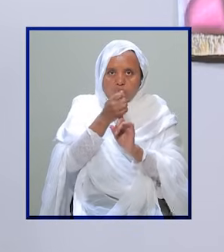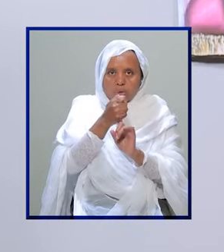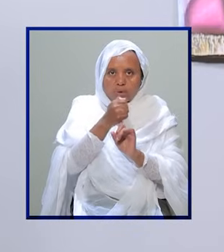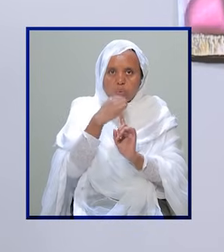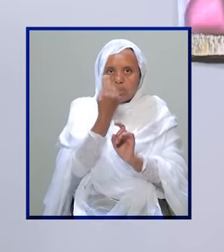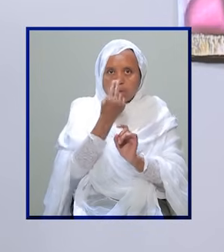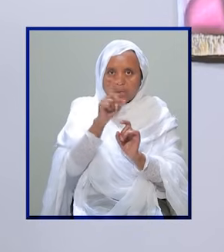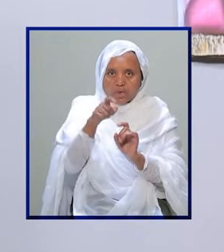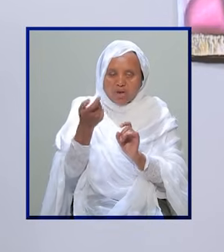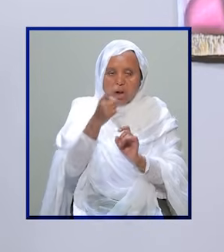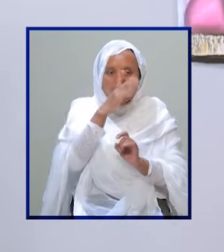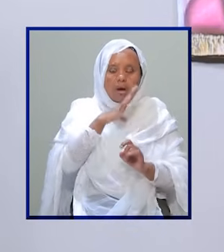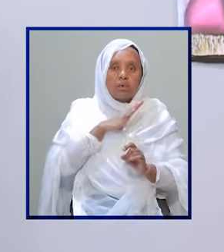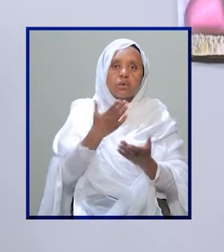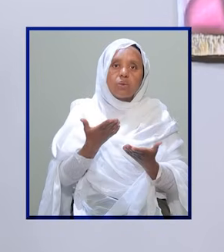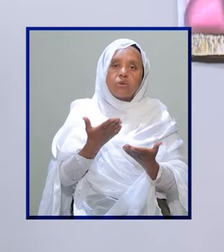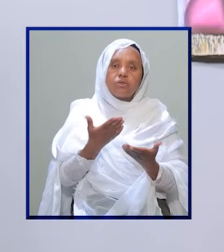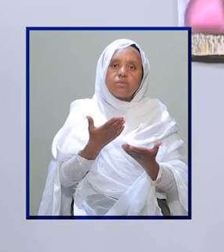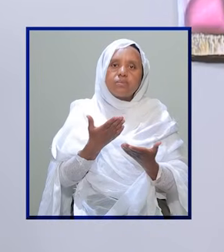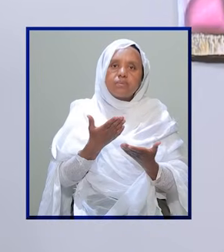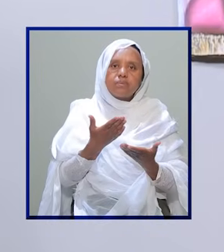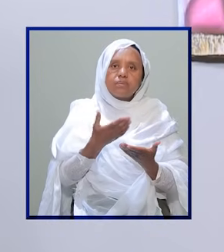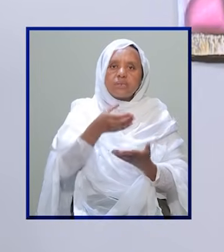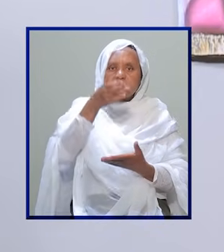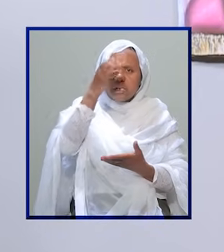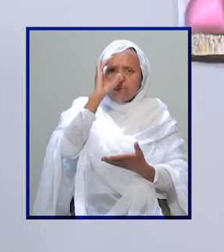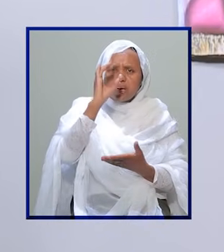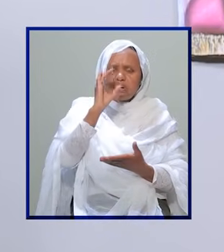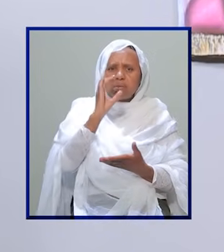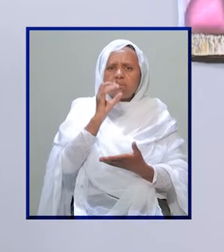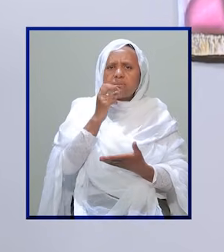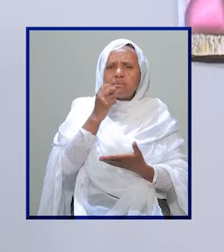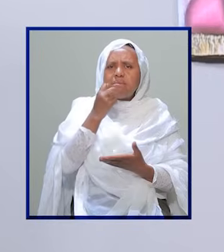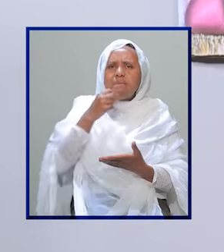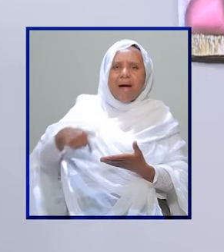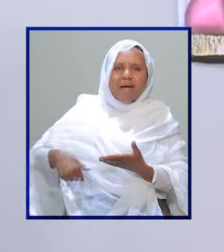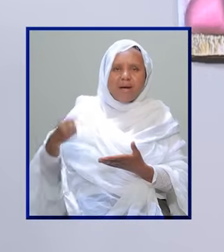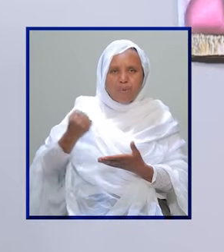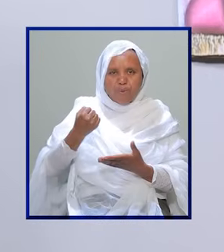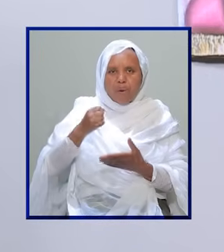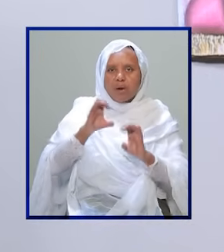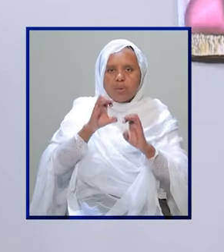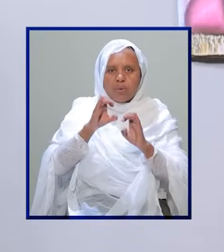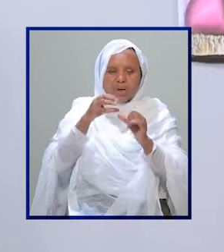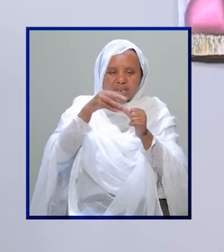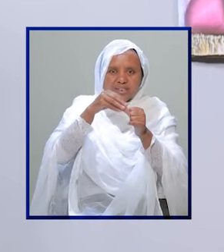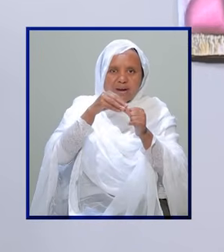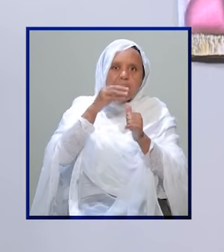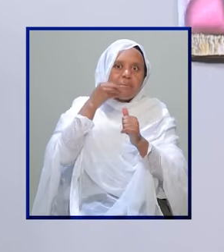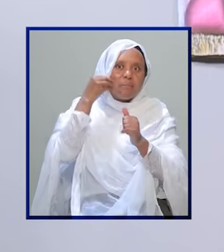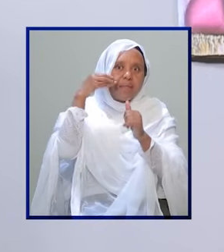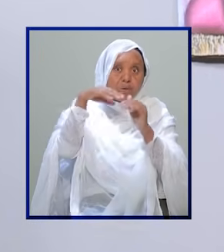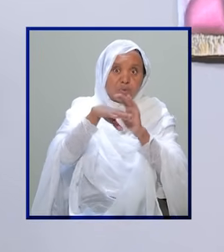በአግባቡ ሊይዘው ያስፈልገዋል። ያለው ምንድን ነው? አንዳንድ ሰዎች ጠበልን ማይገቡ አድርገው የሚወስዱ አሉ። ማይገቡ ማለት ክርስትና ቤት